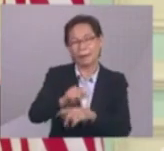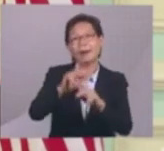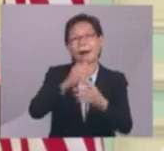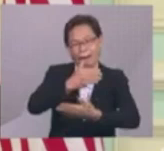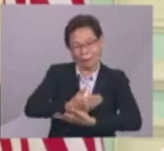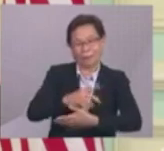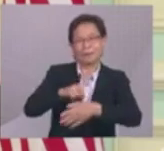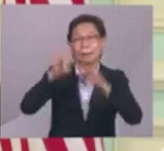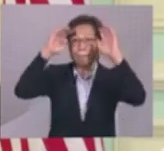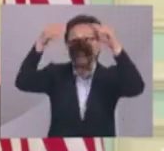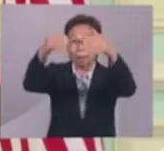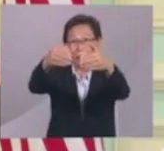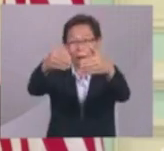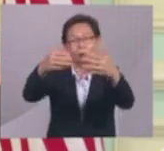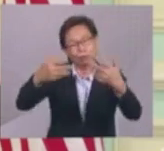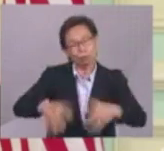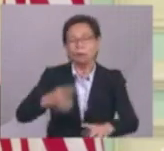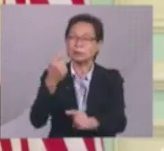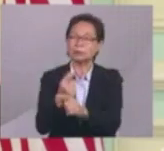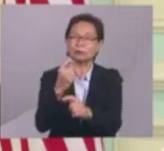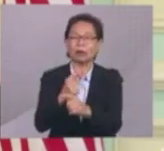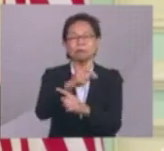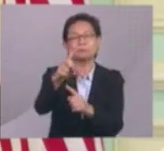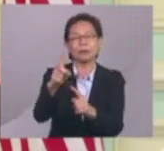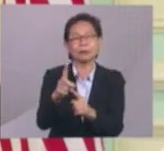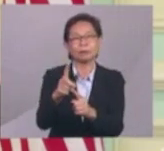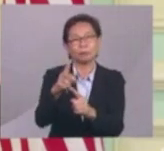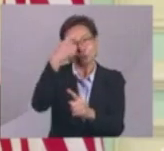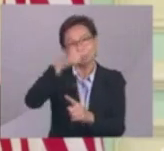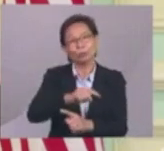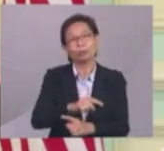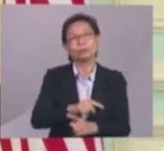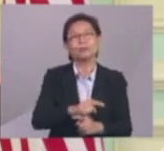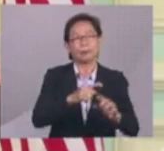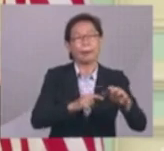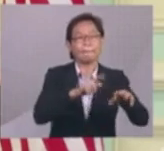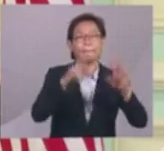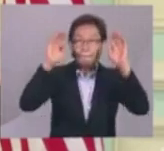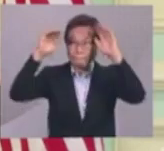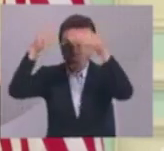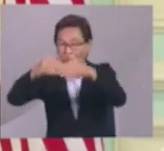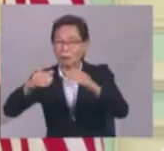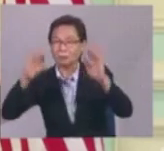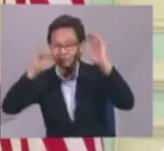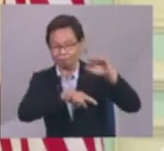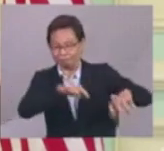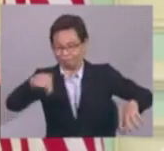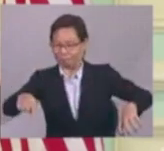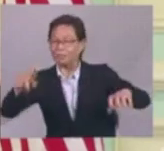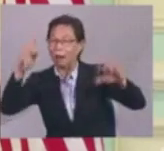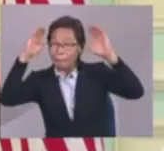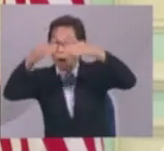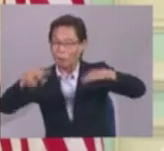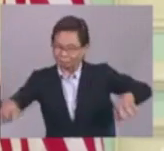Pahang. Pahang telah pun ditetapkan tarikh untuk pergerakan daripada Pahang ke Kuala Lumpur. Kalau mereka